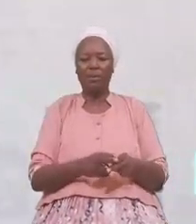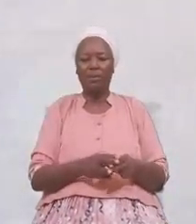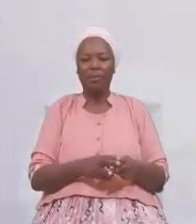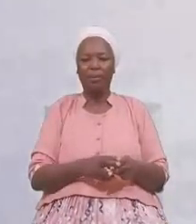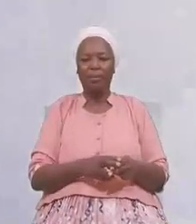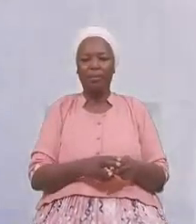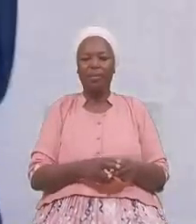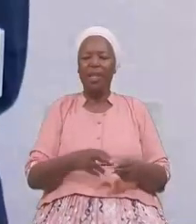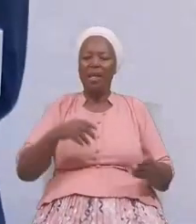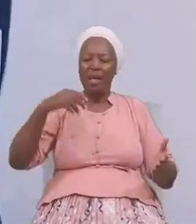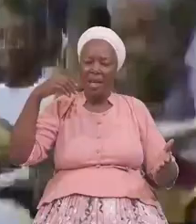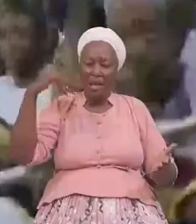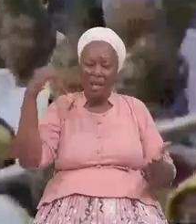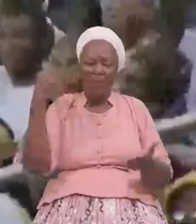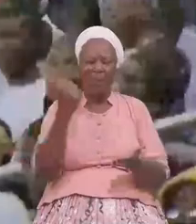Amen.